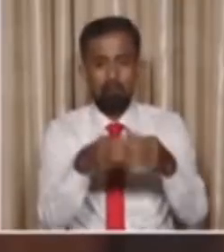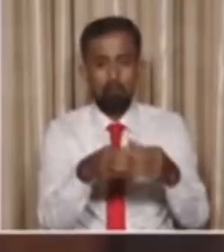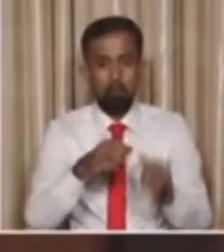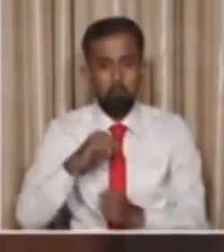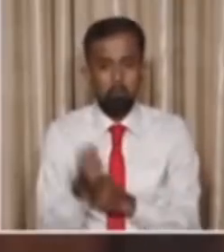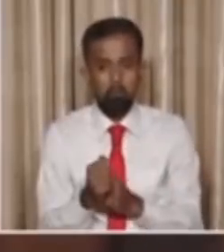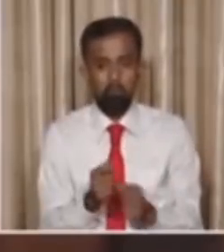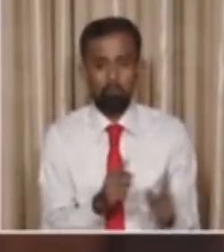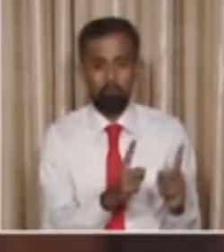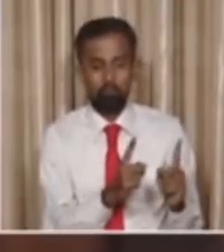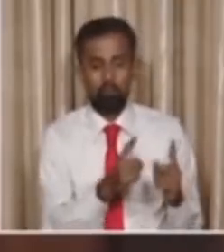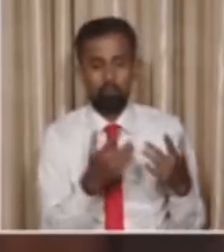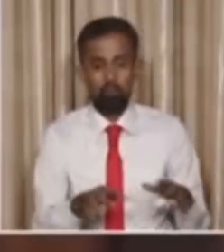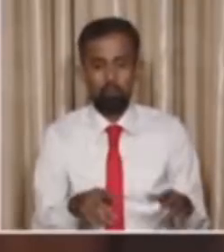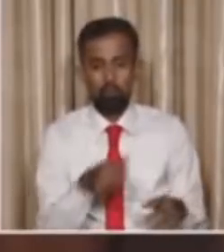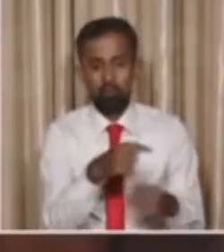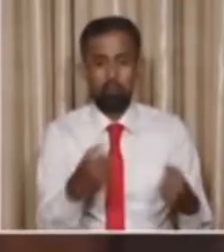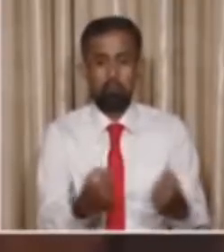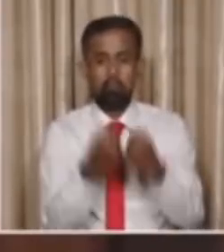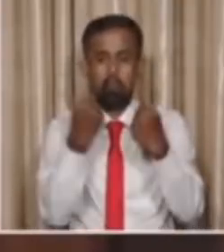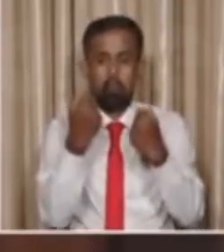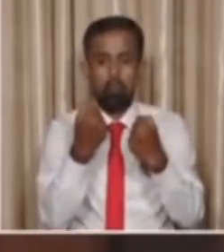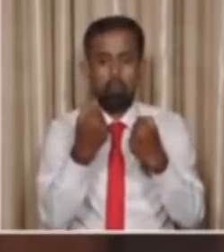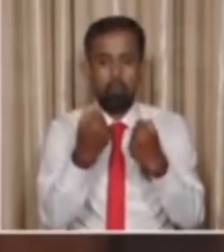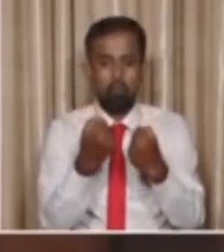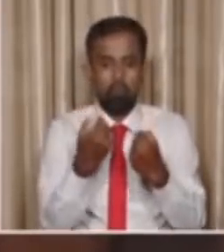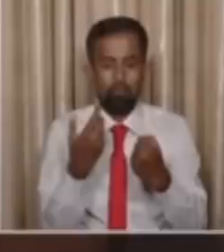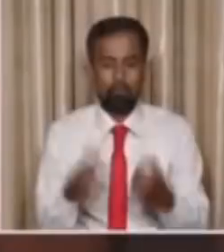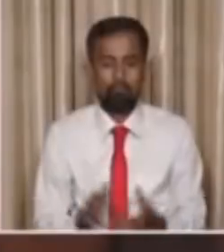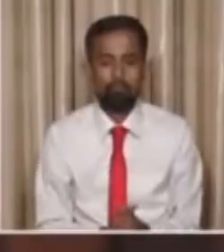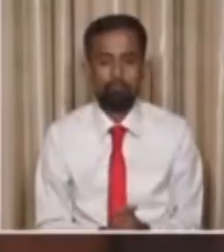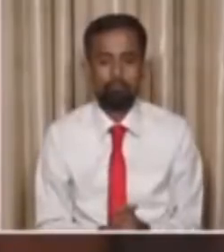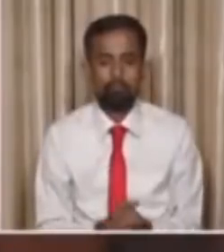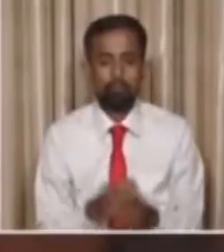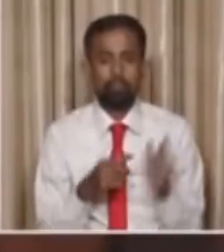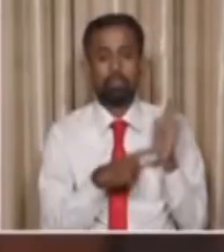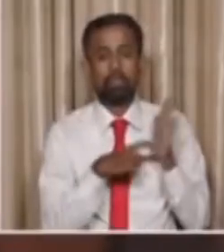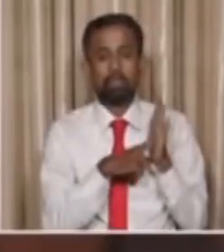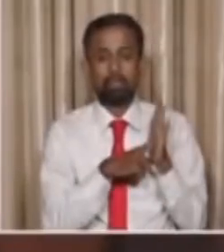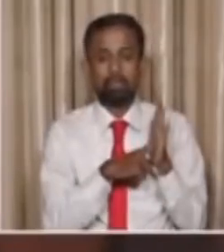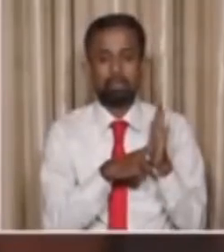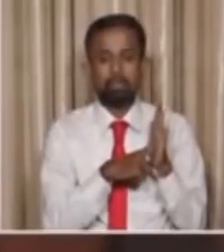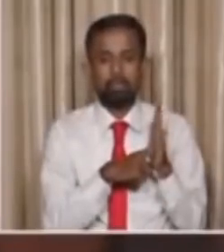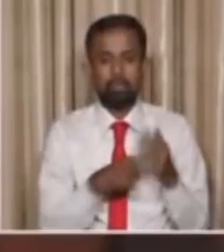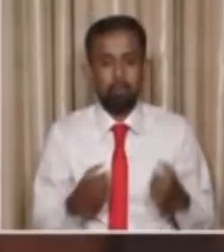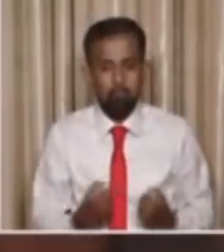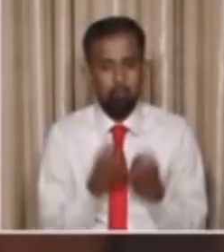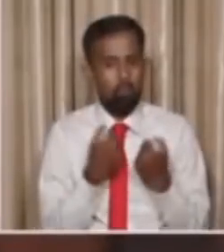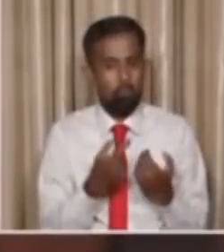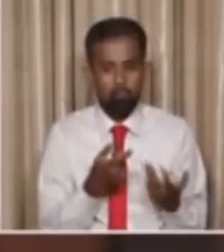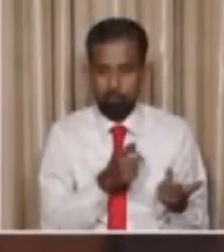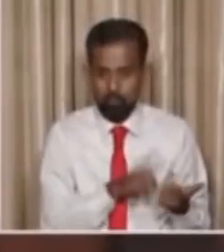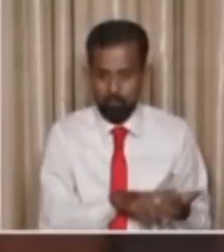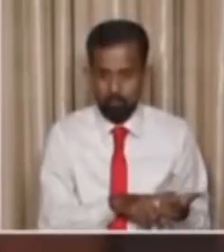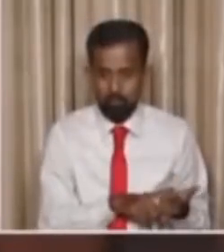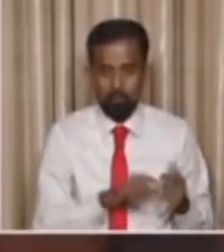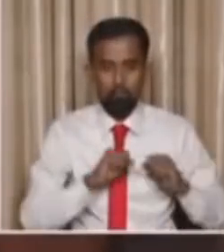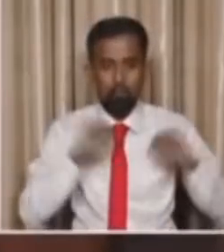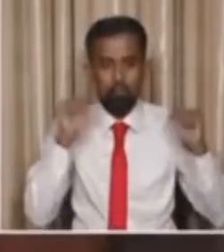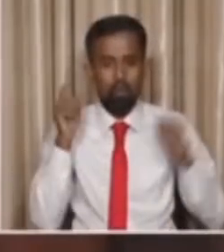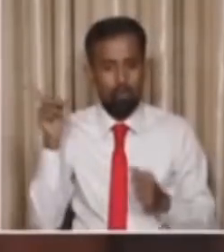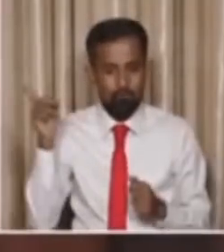බලහත්කාරයෙන් හිර කරන් ඉඳලි වරලා එතන ගැටුමක් ඇති වෙන්න තත්ත්වයක් ඇති කරලා තියෙනවා. තිරුකුණාමලයේ දිස්ත්‍රික්ක ගැටුමක් ඇති වෙන තත්ත්වයක් අපි දැක්ක උද්ඝෝෂණයක්